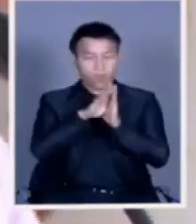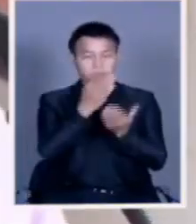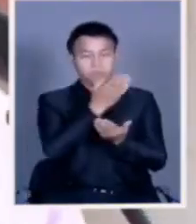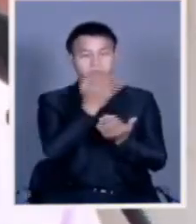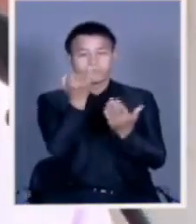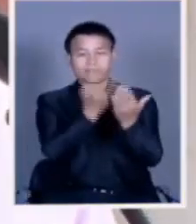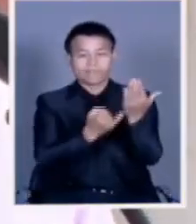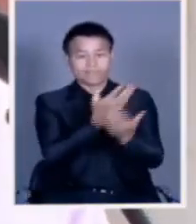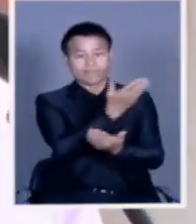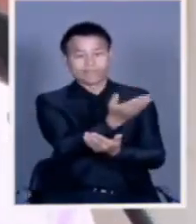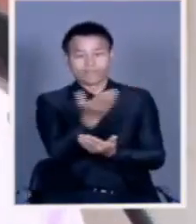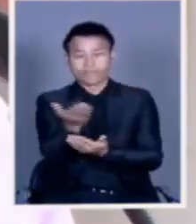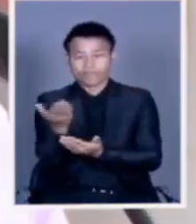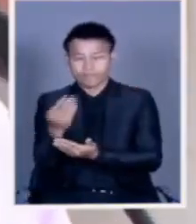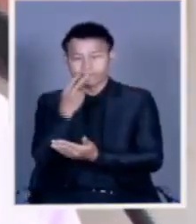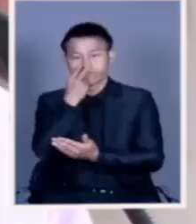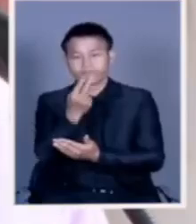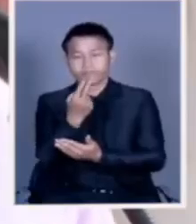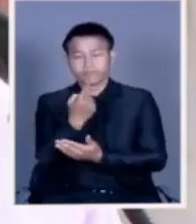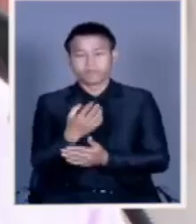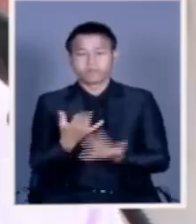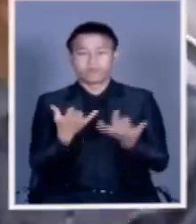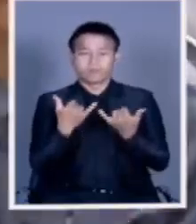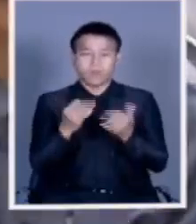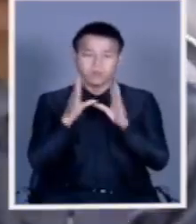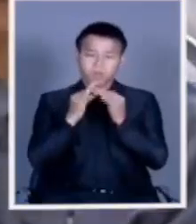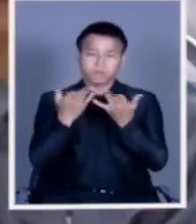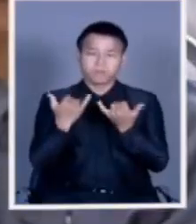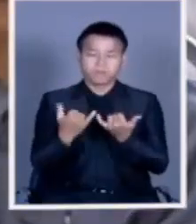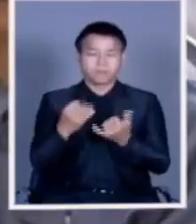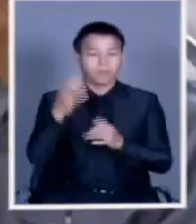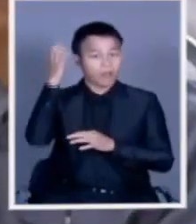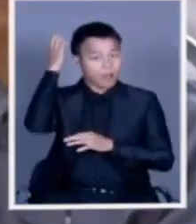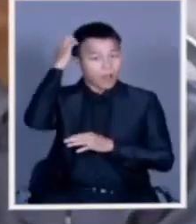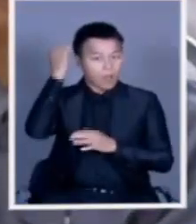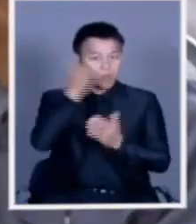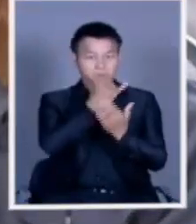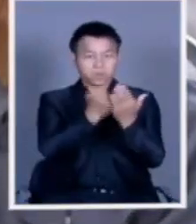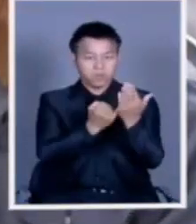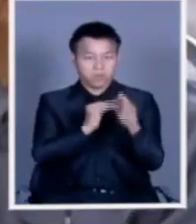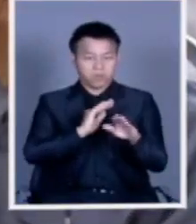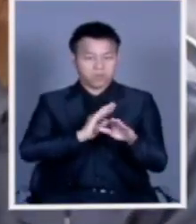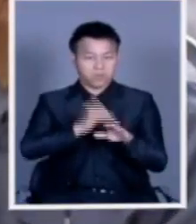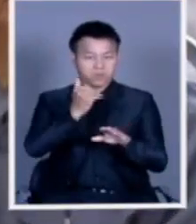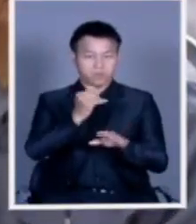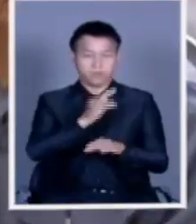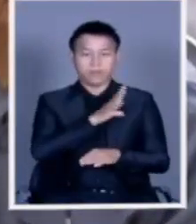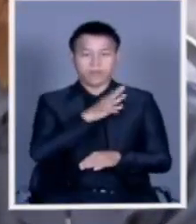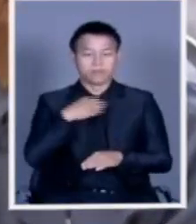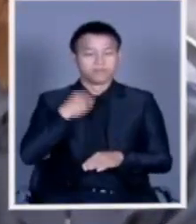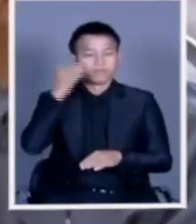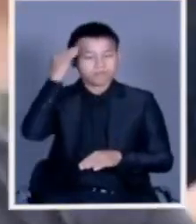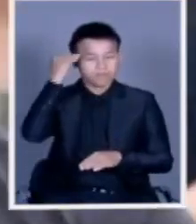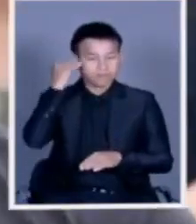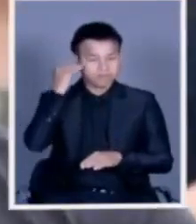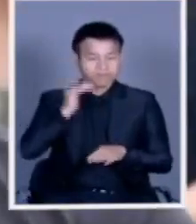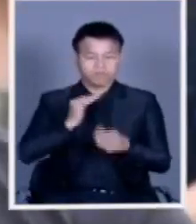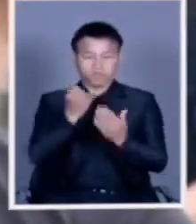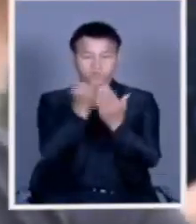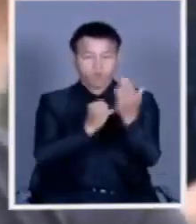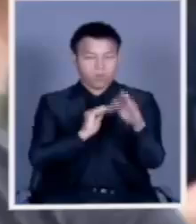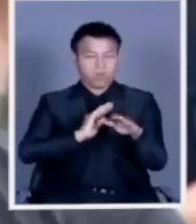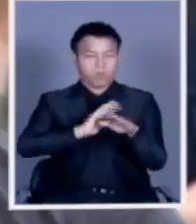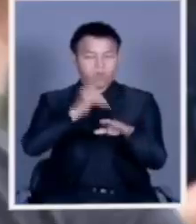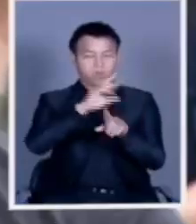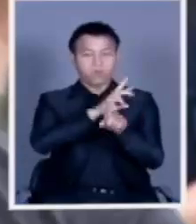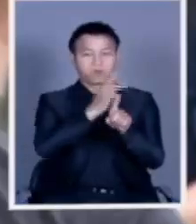านปั้งแสดงในครั้งนี้ได้มีผลงานจากศิลปินลาวและสาธารณรัฐเกาหลีที่แสดงให้เห็นถึงศิลปะ